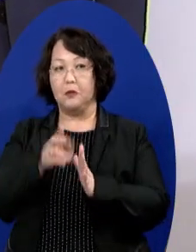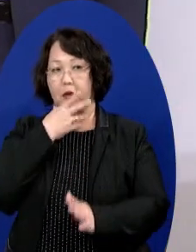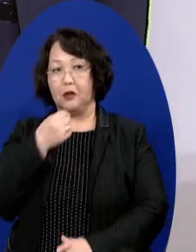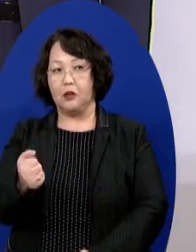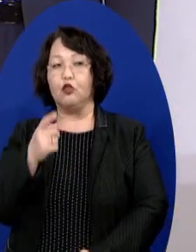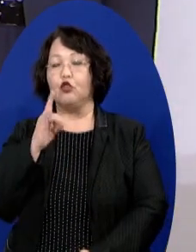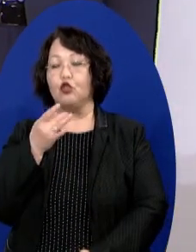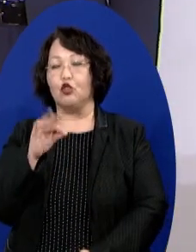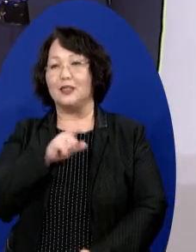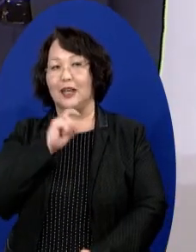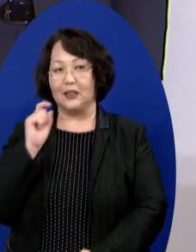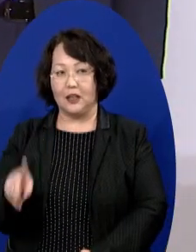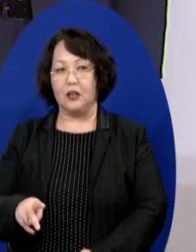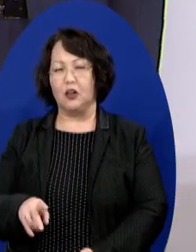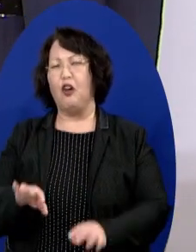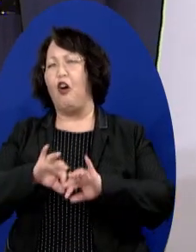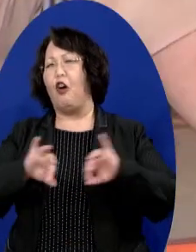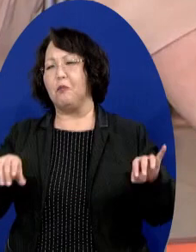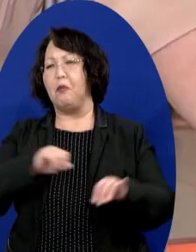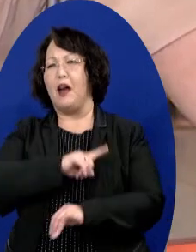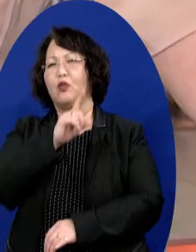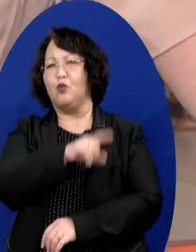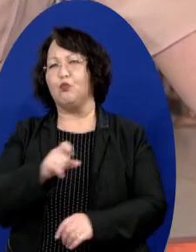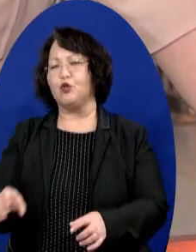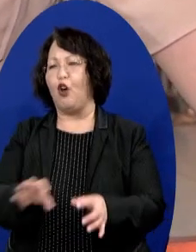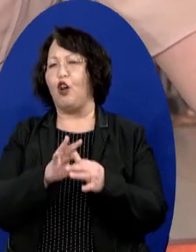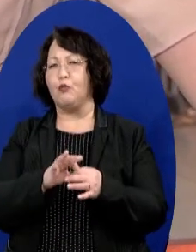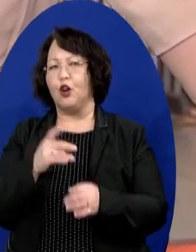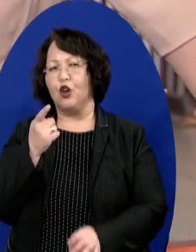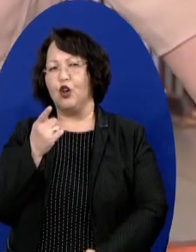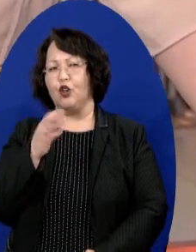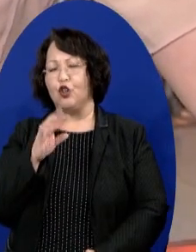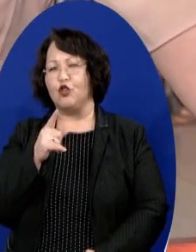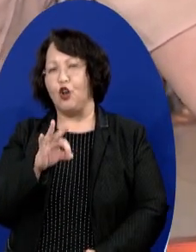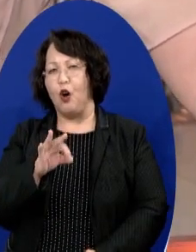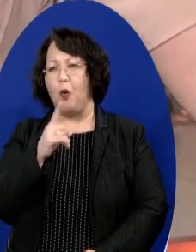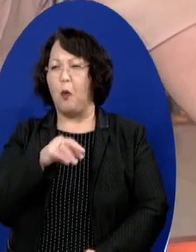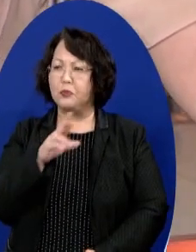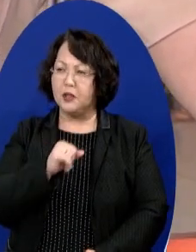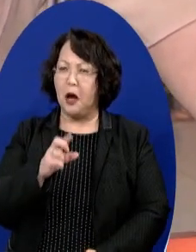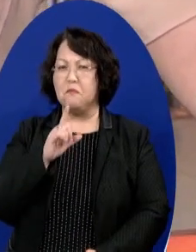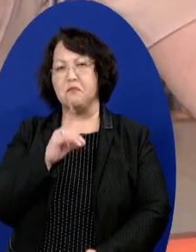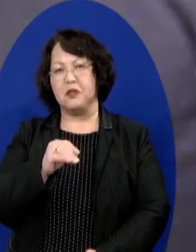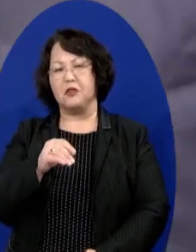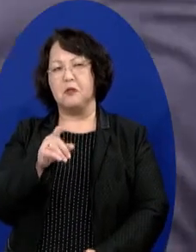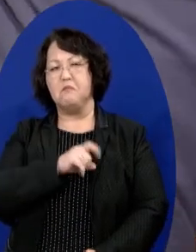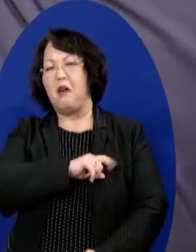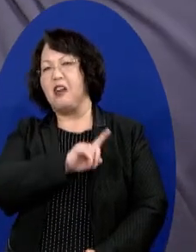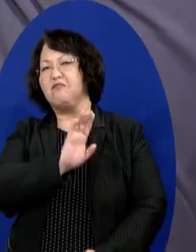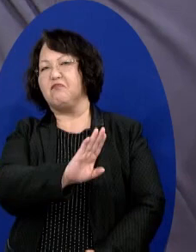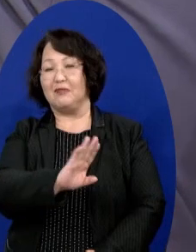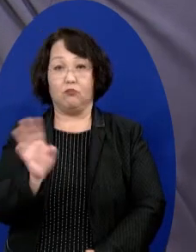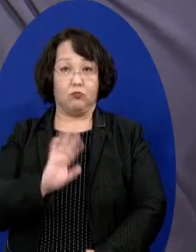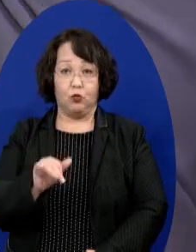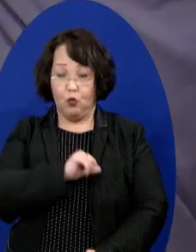зах зээл биднээс хол зөвхөн мөнгөтэй хүмүүс оролцдог гэдэг ойлголт нийгэмд түгээмэл. Гэвч хувьцаа худалдаж авч өөрт болон